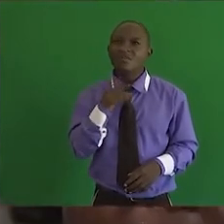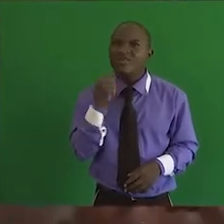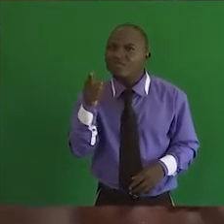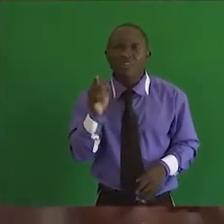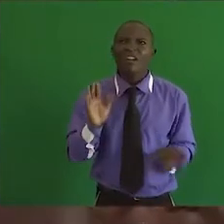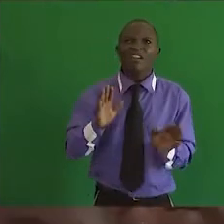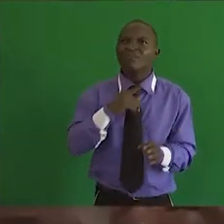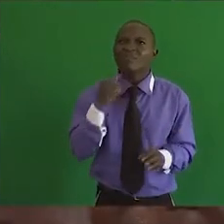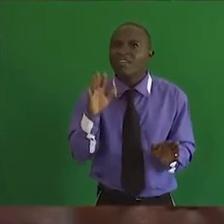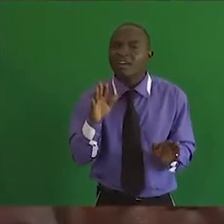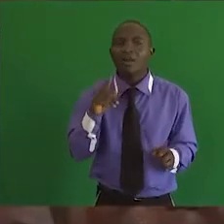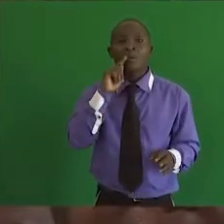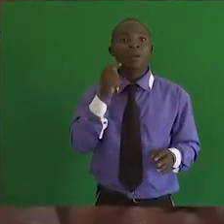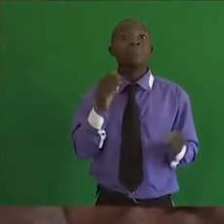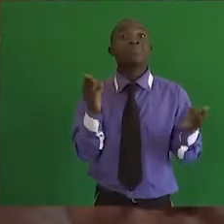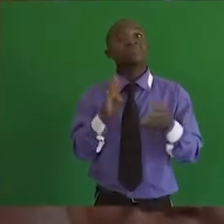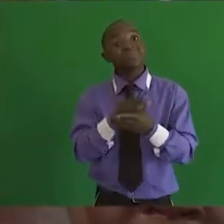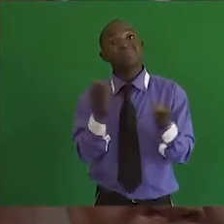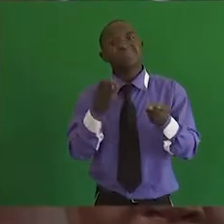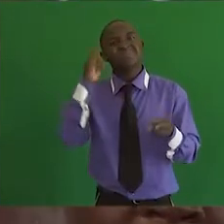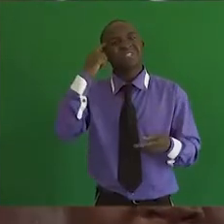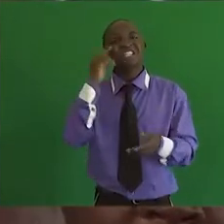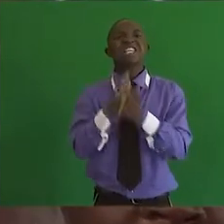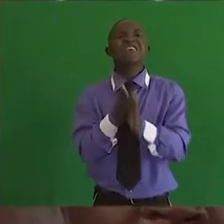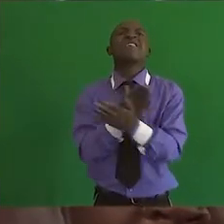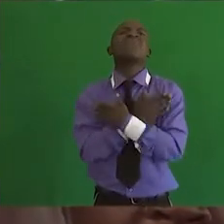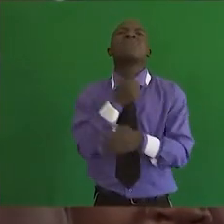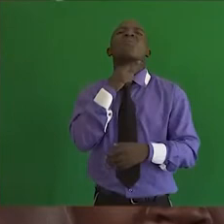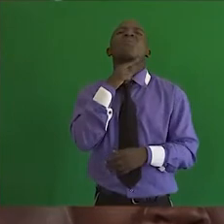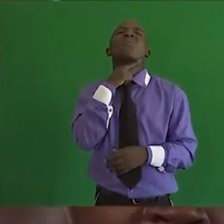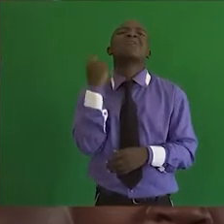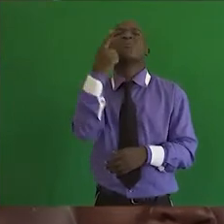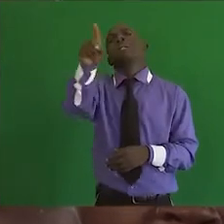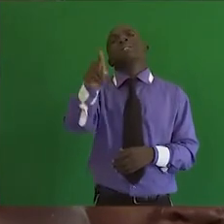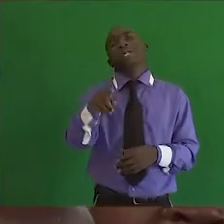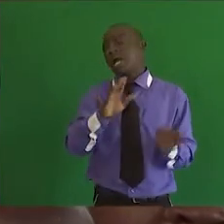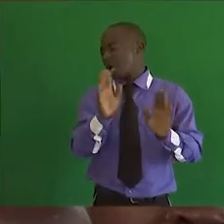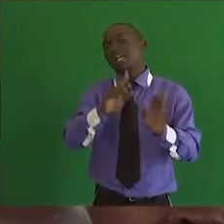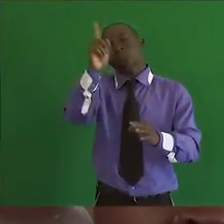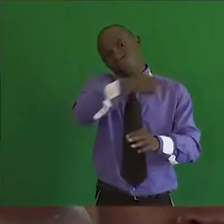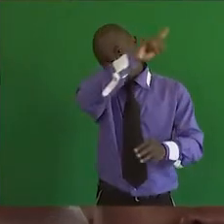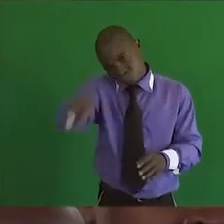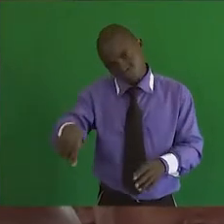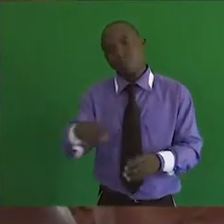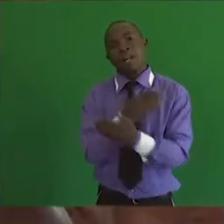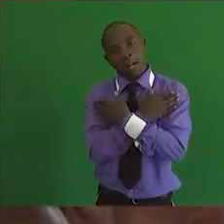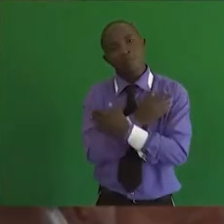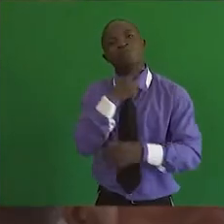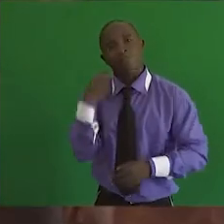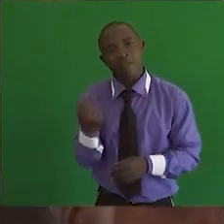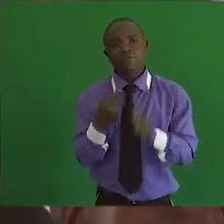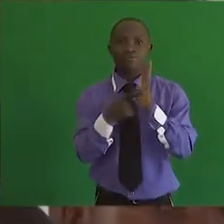matsanangura muchiti mimi tesvara ndiyo musori womba. Musoro wemba. Zvichireva kuti mwana kana auya achiti